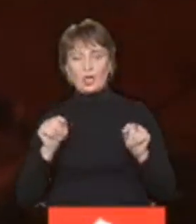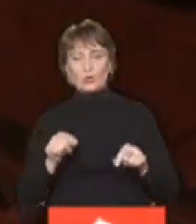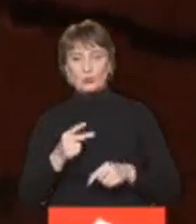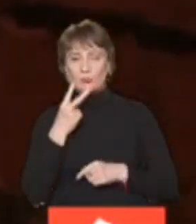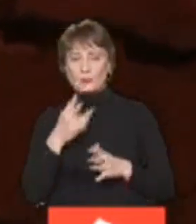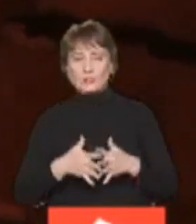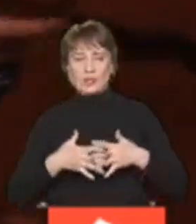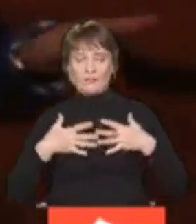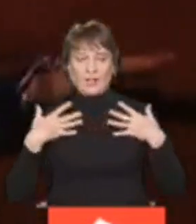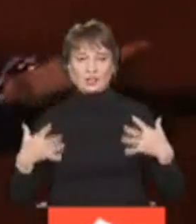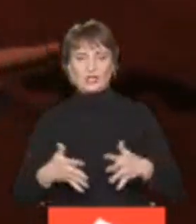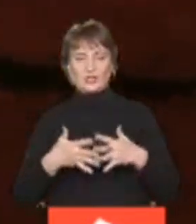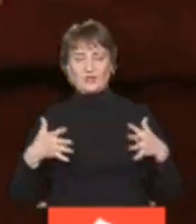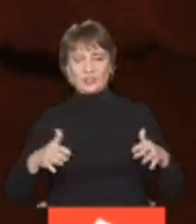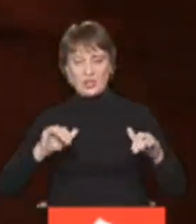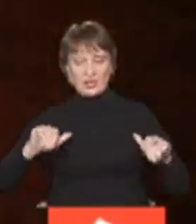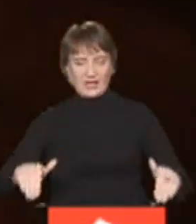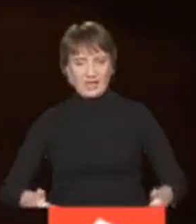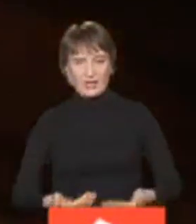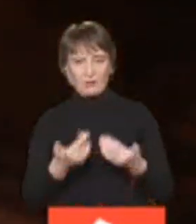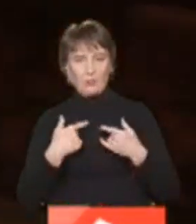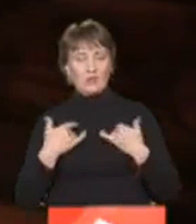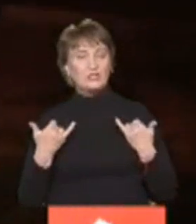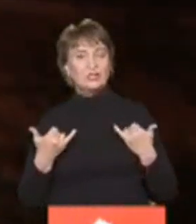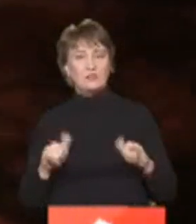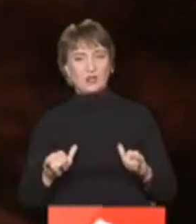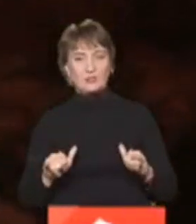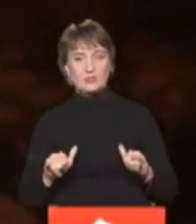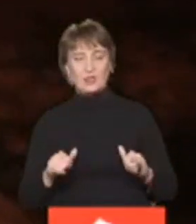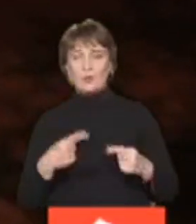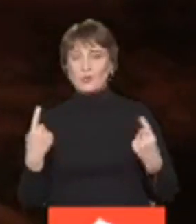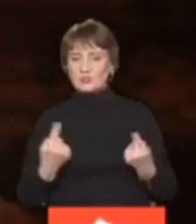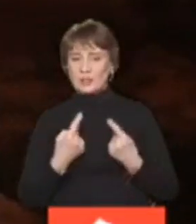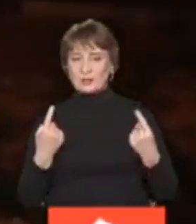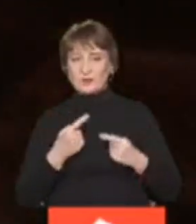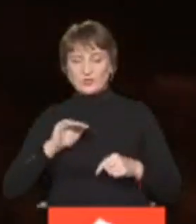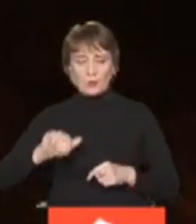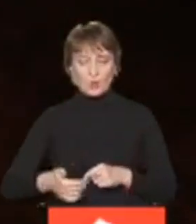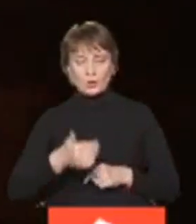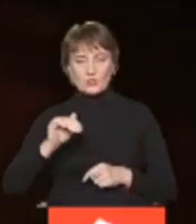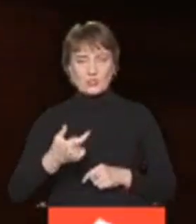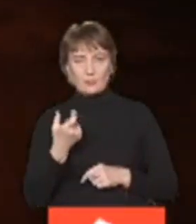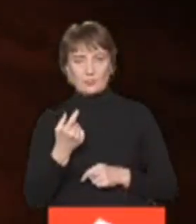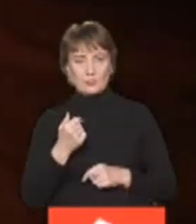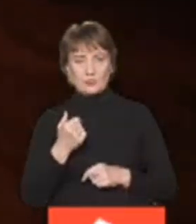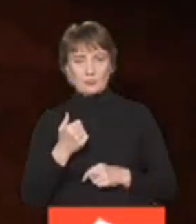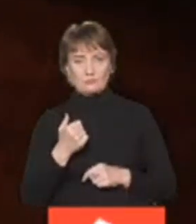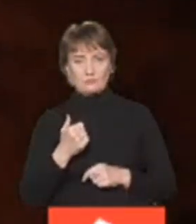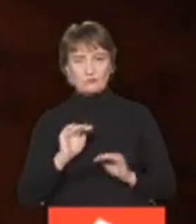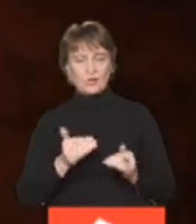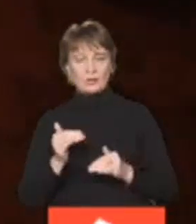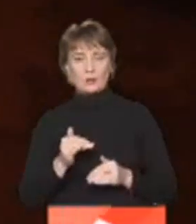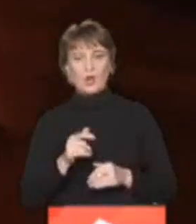такі величезні ями, ну, ми прямо здивувалися, так, бо зазвичай розриття бувають трошки меншими. Люди